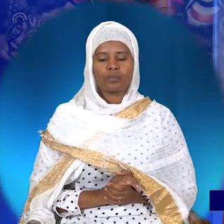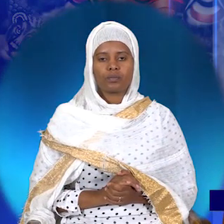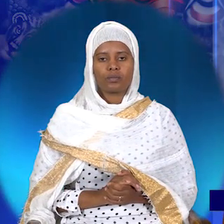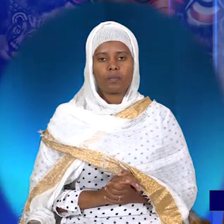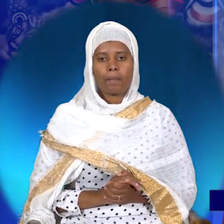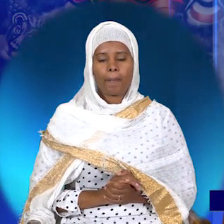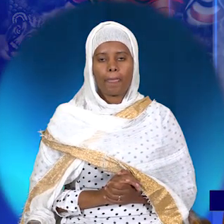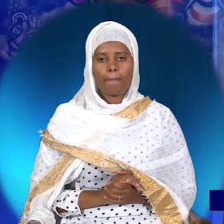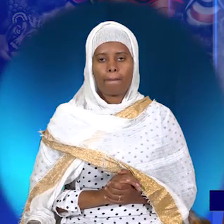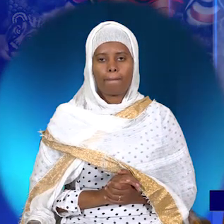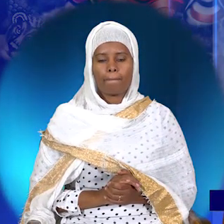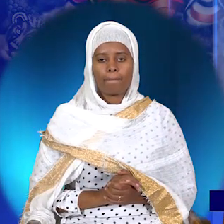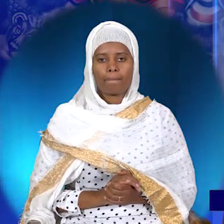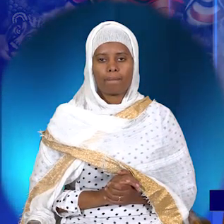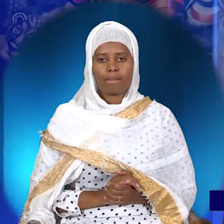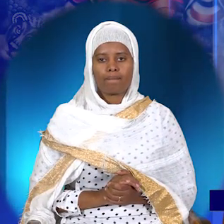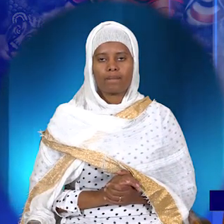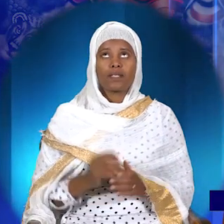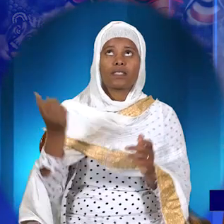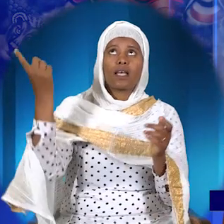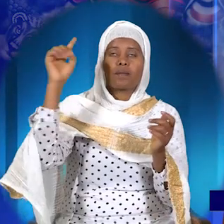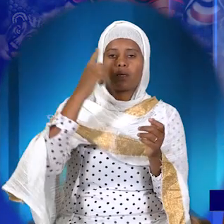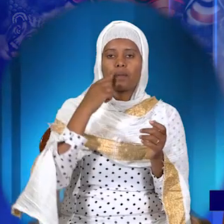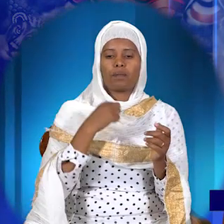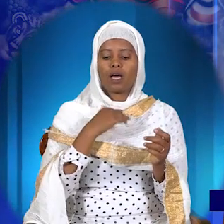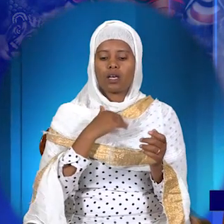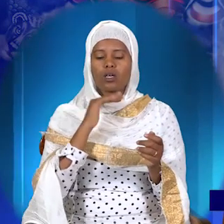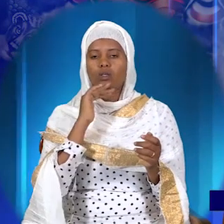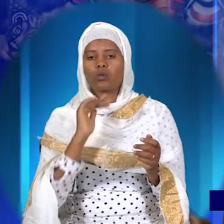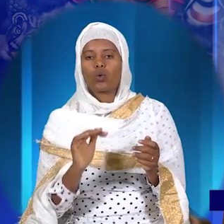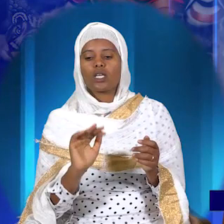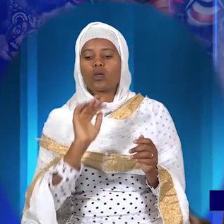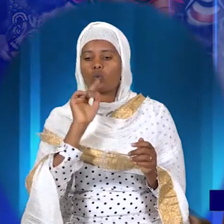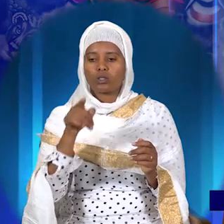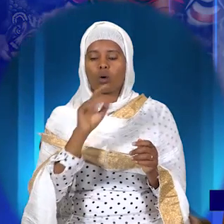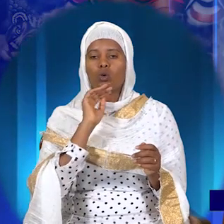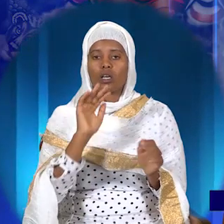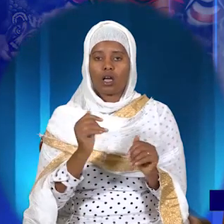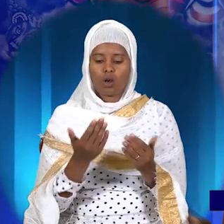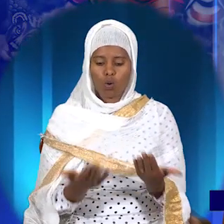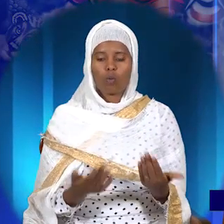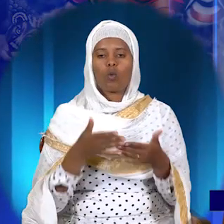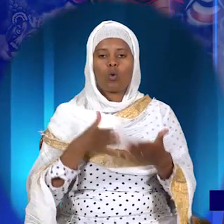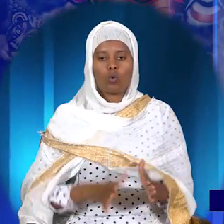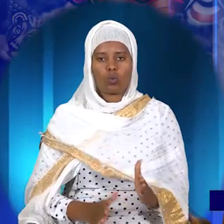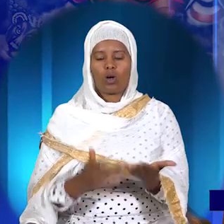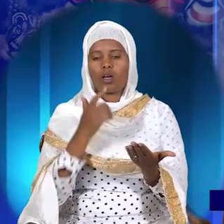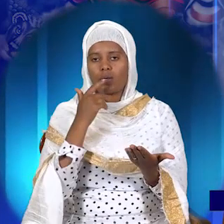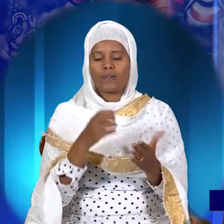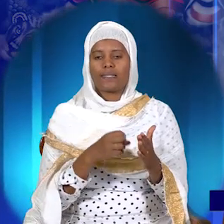አንተ ወአነ ዮም ወለድኩከ። እግዚአብሔር በለኒ ንስኻ ወደይ ኢኻ አነ ሎሚ